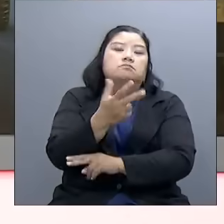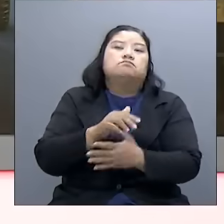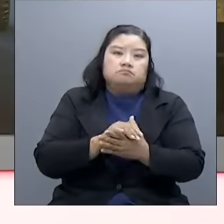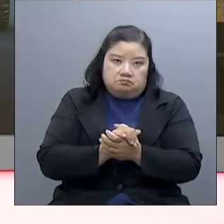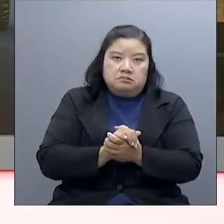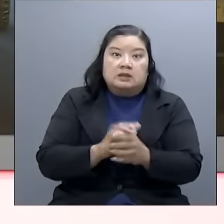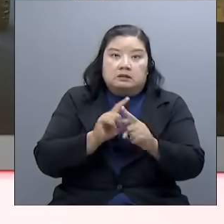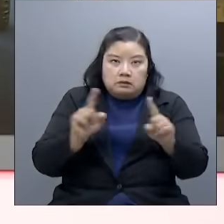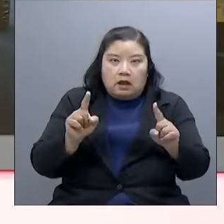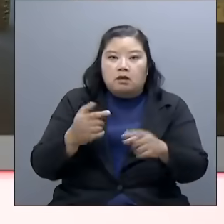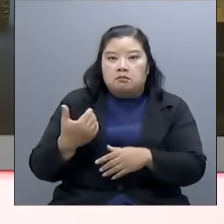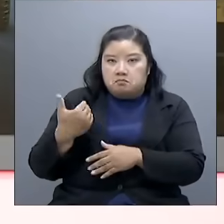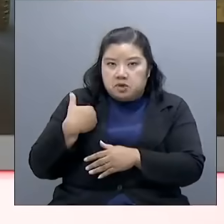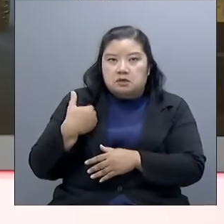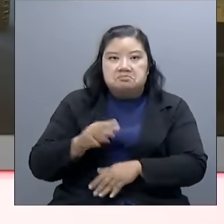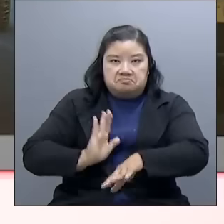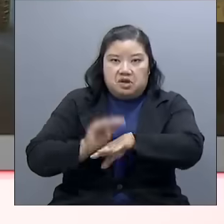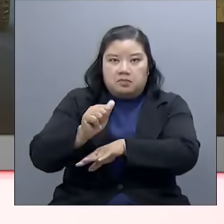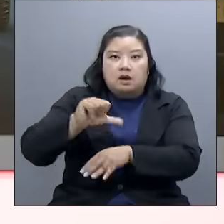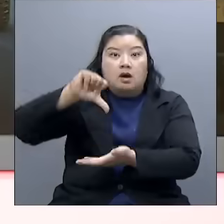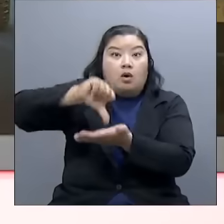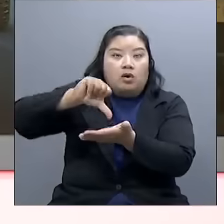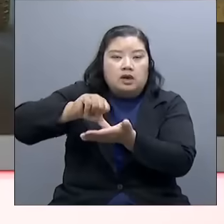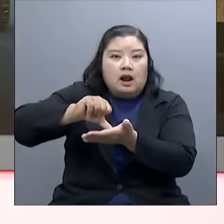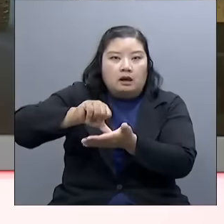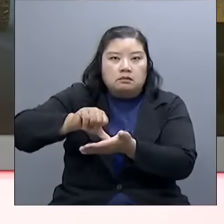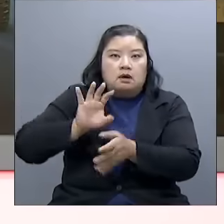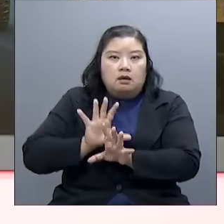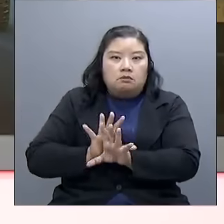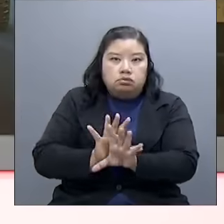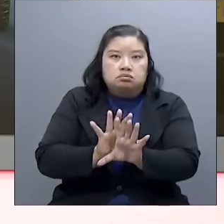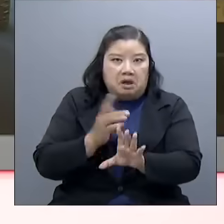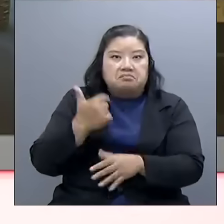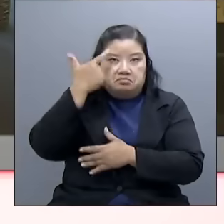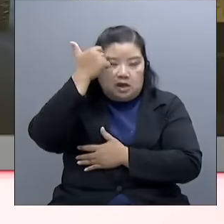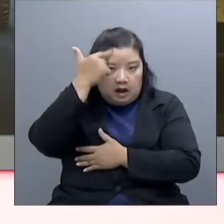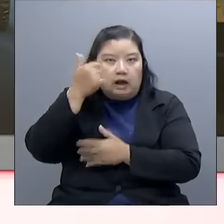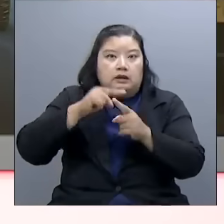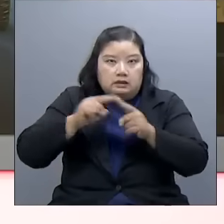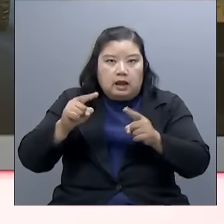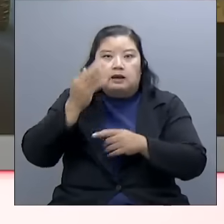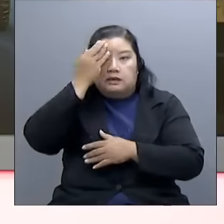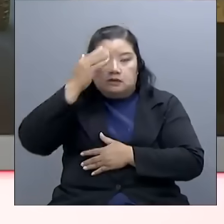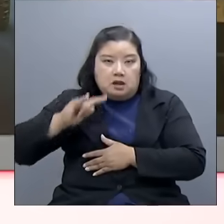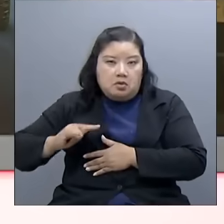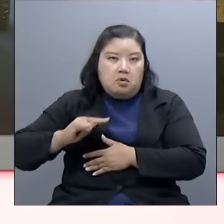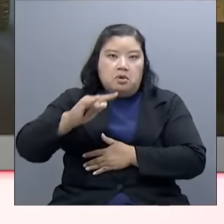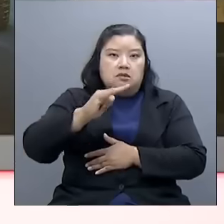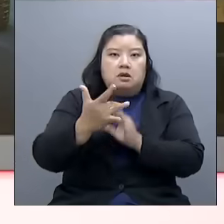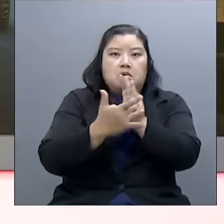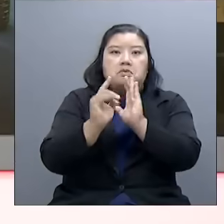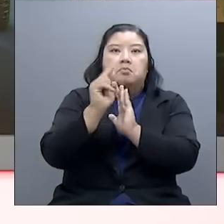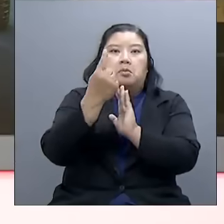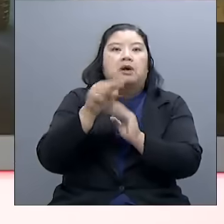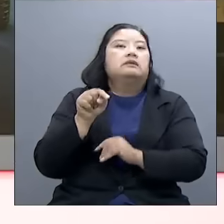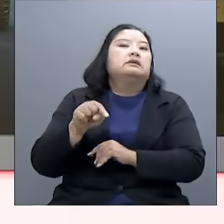ถในการรบภาคพื้นดินของอิหร่านเนี่ยจะนำหน้าค่ะแต่ความก้าวหน้าของกองทัพอากาศอิสราเอลเองไม่น้อยหน้านะคะถือว่าเป็นจุดแ